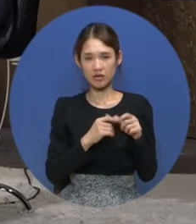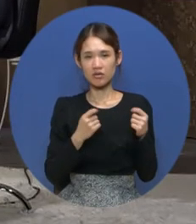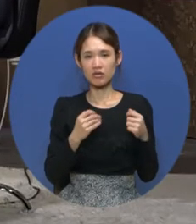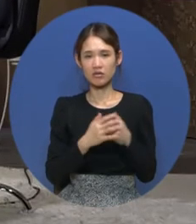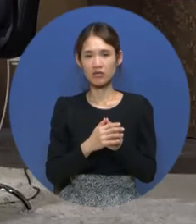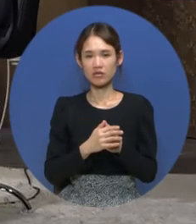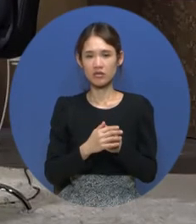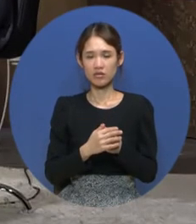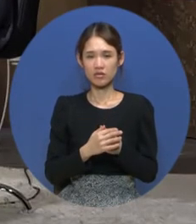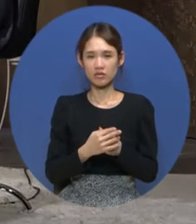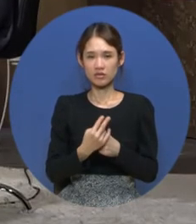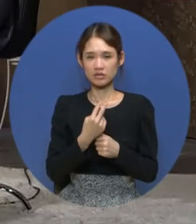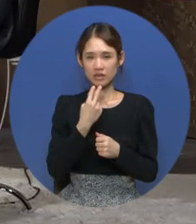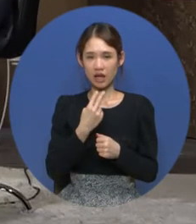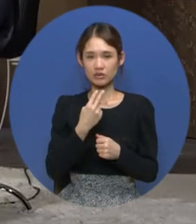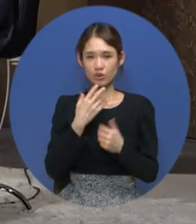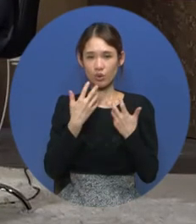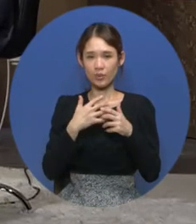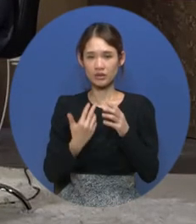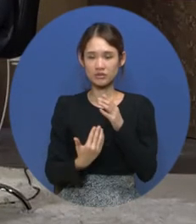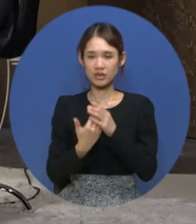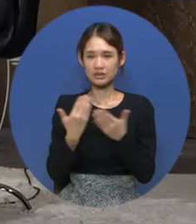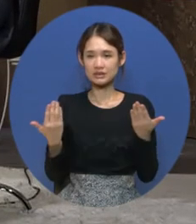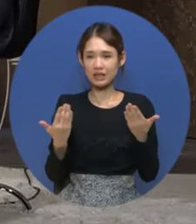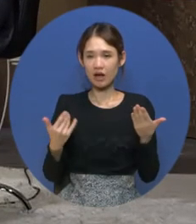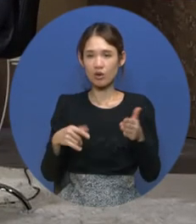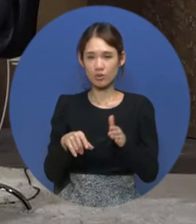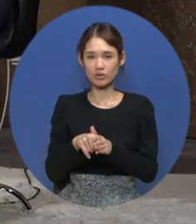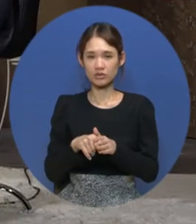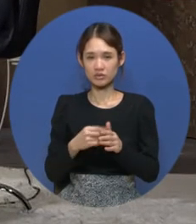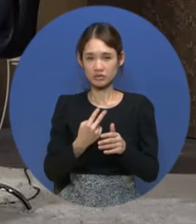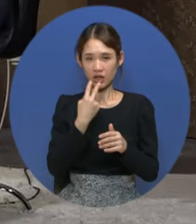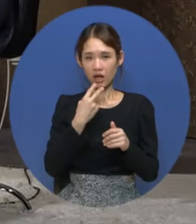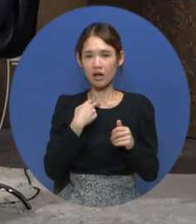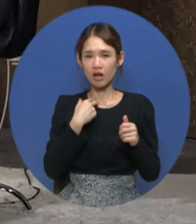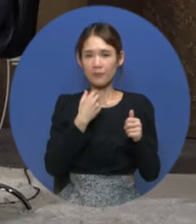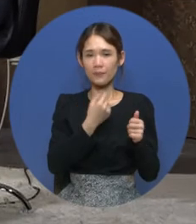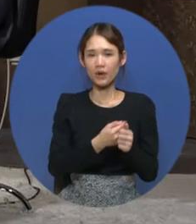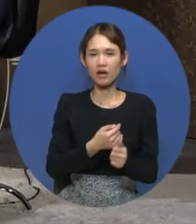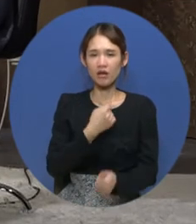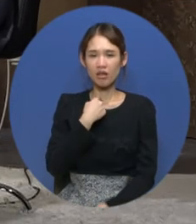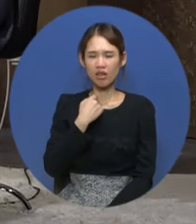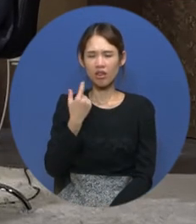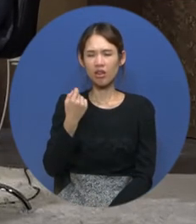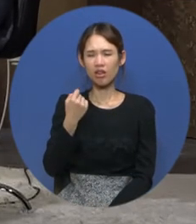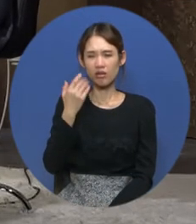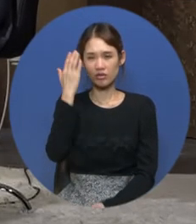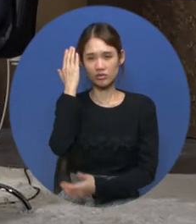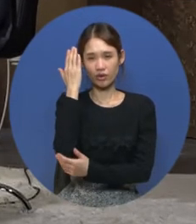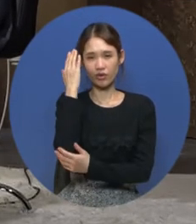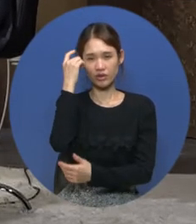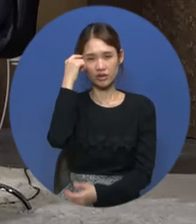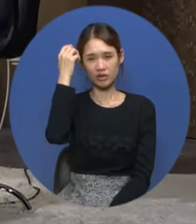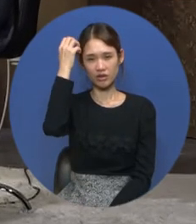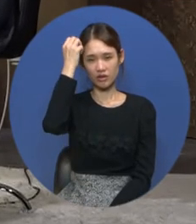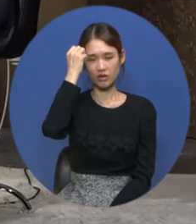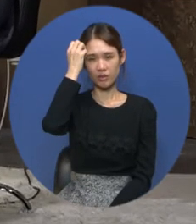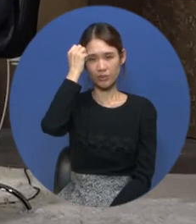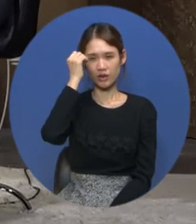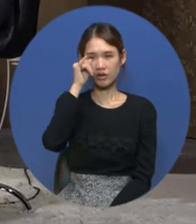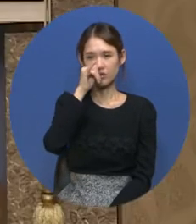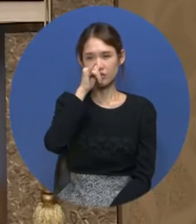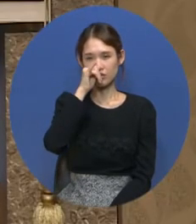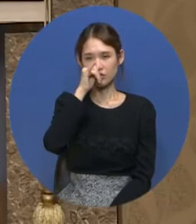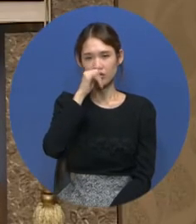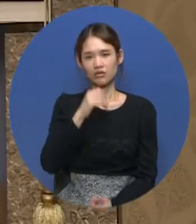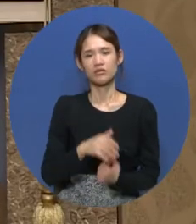것 처럼 그러니 산소발생기 작업으로 해서 생명까지 내 놓으셨더라구요 런 그 하나가 그런 뭔 말이